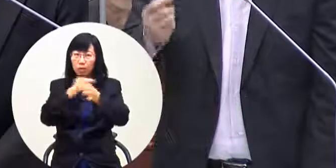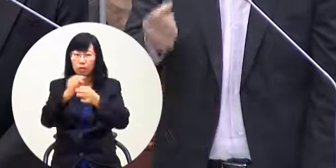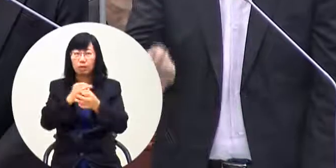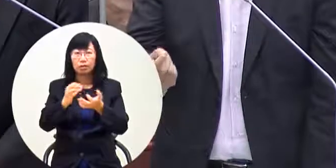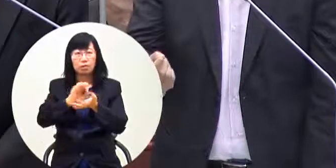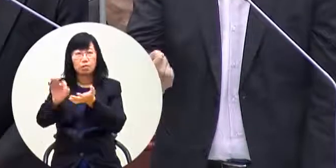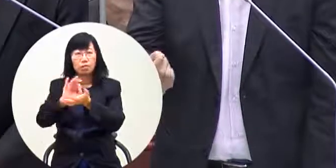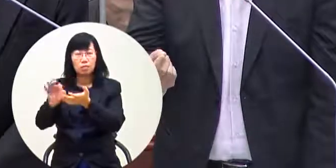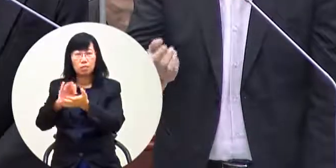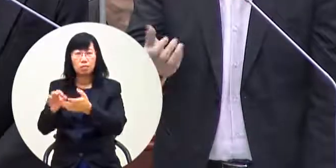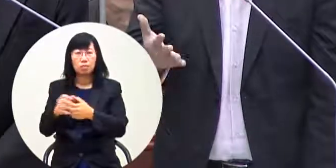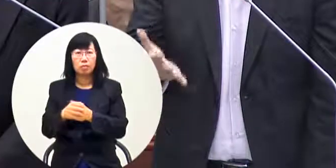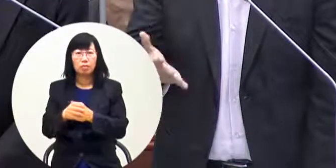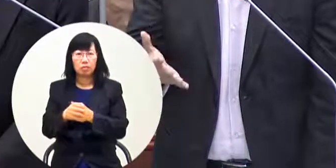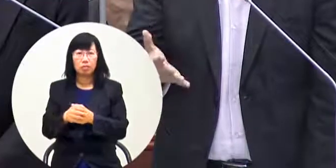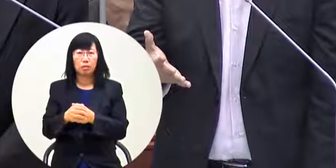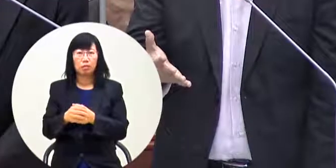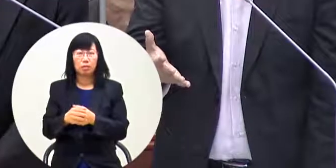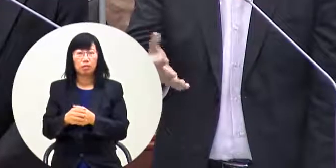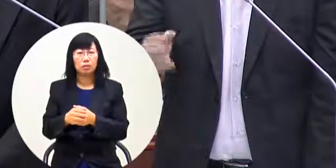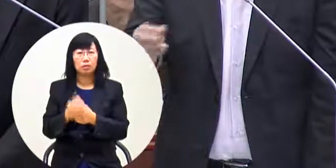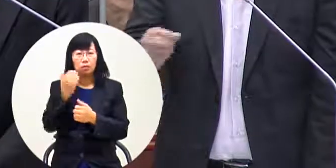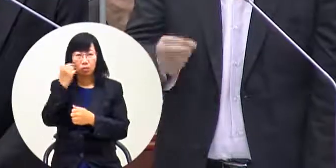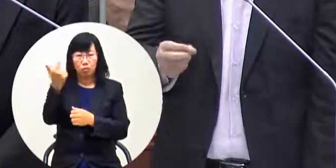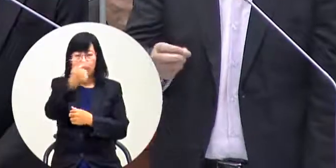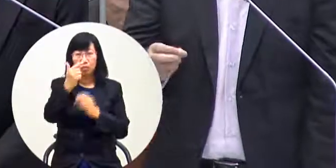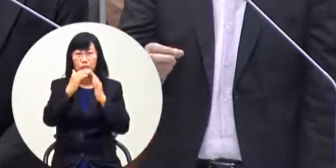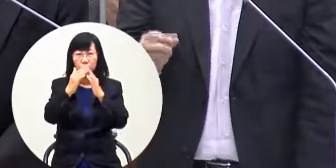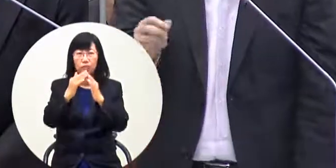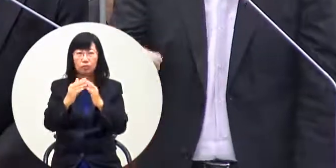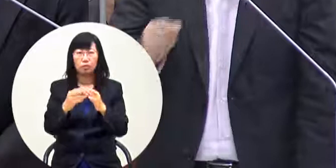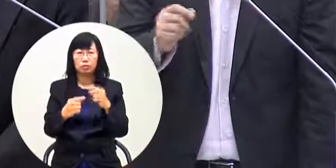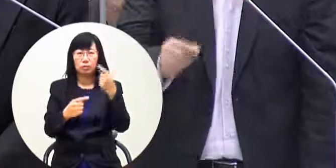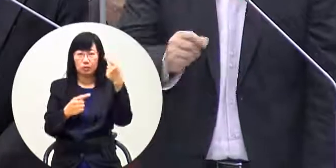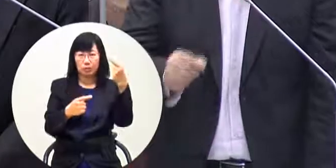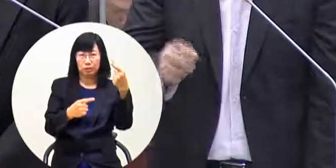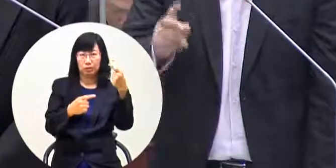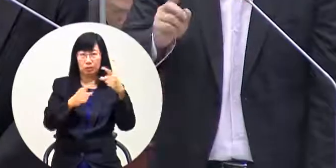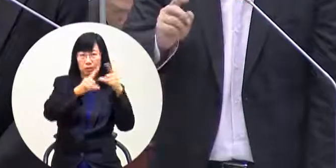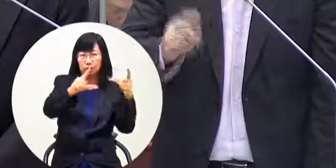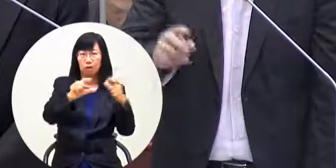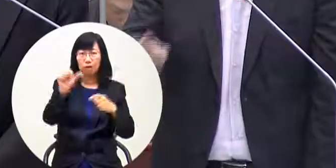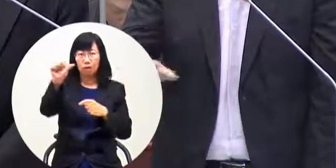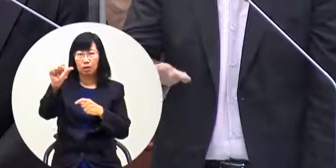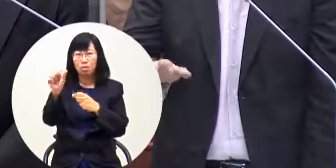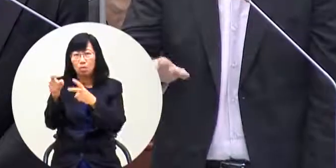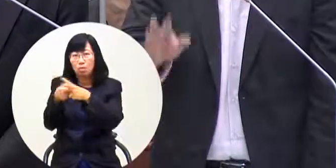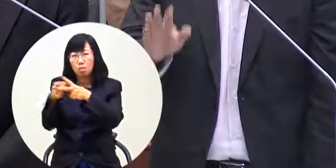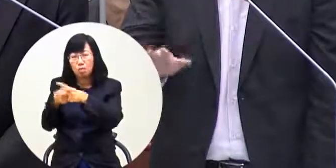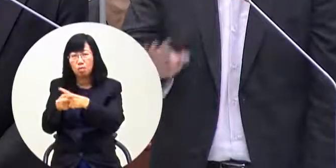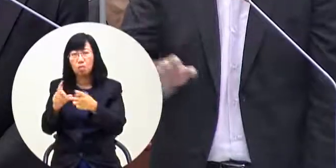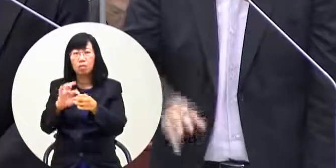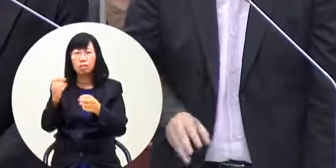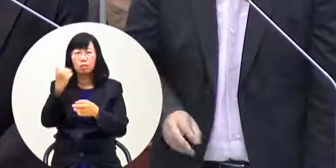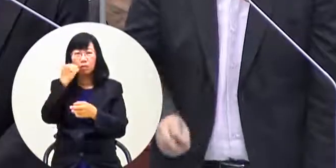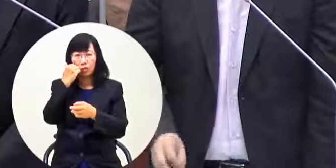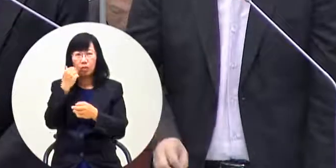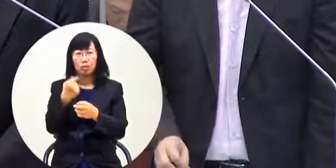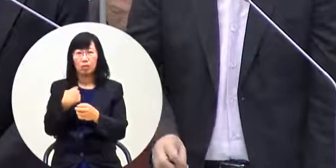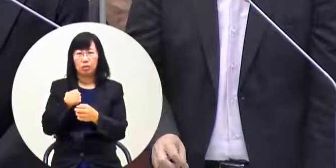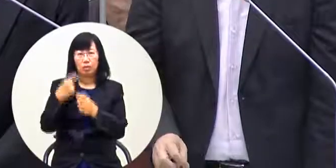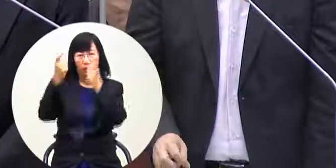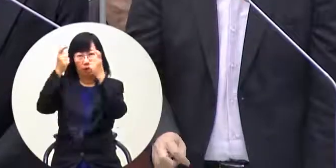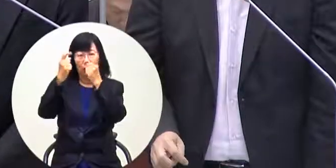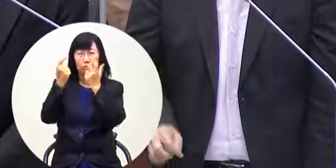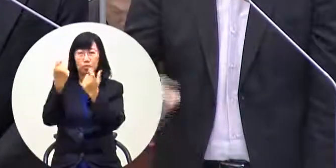本上就是一大五小。我们的盈利事业销售额，我们跟新北市两个二三名加起来都还不到这